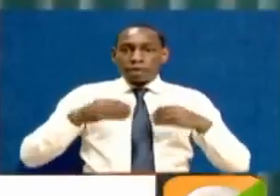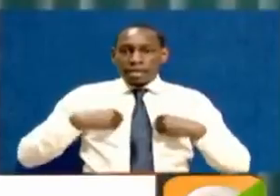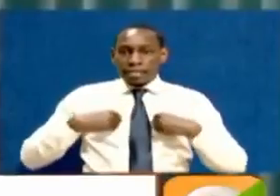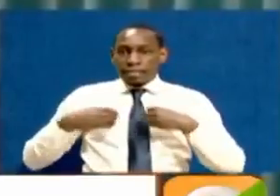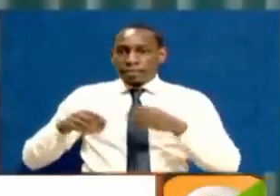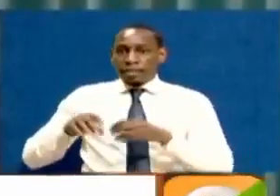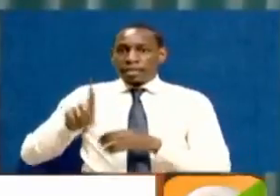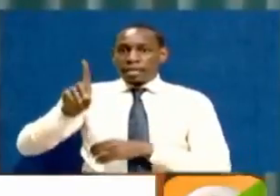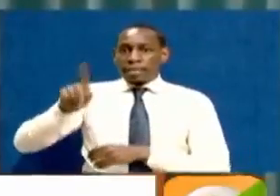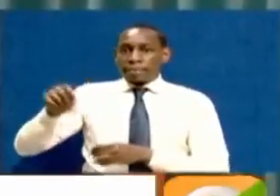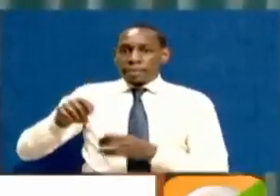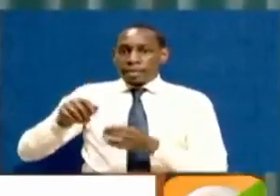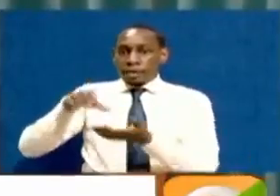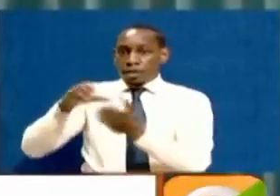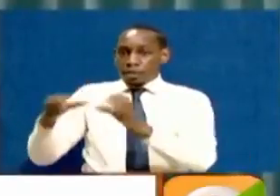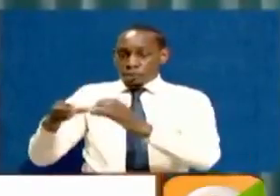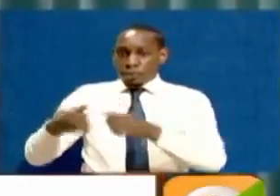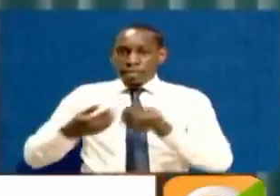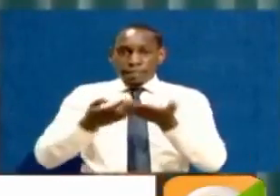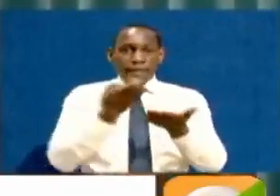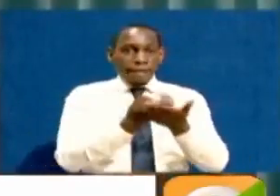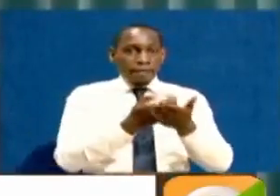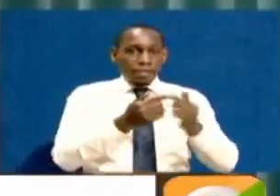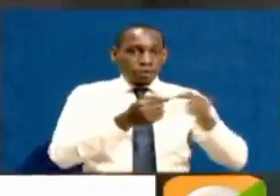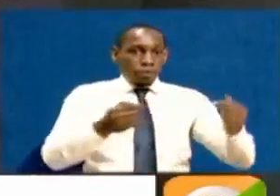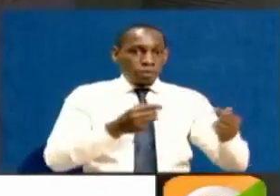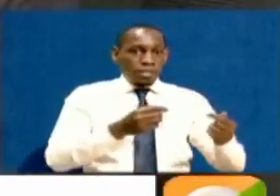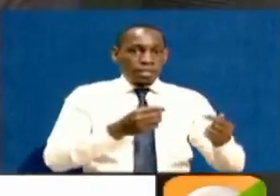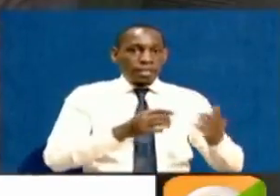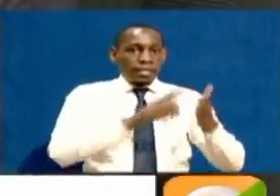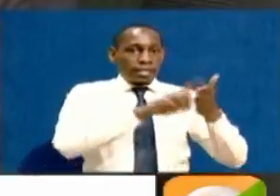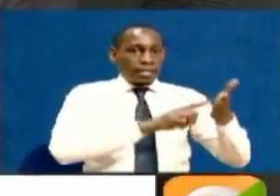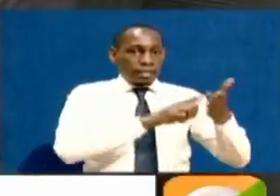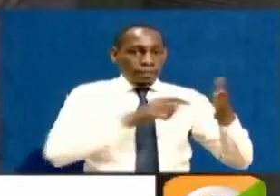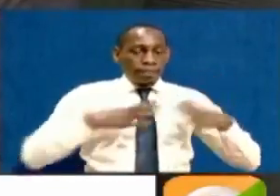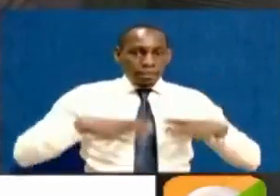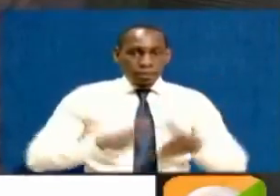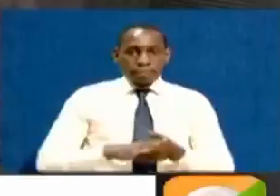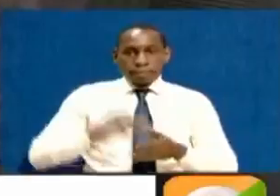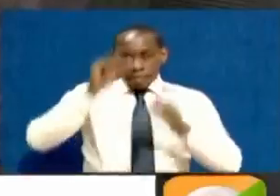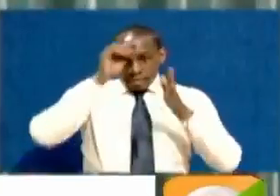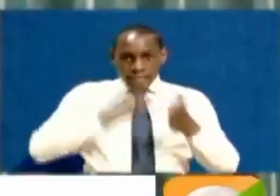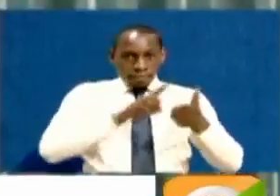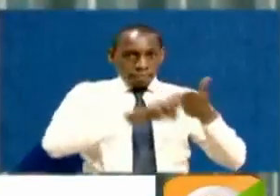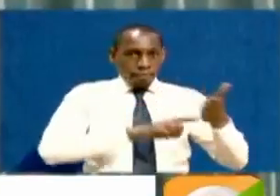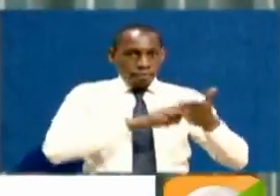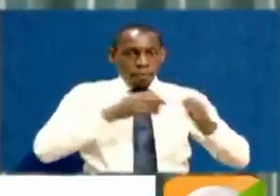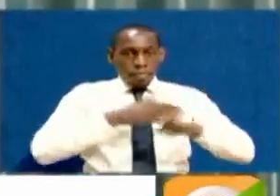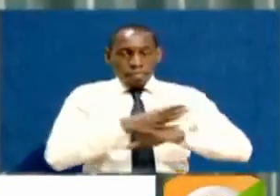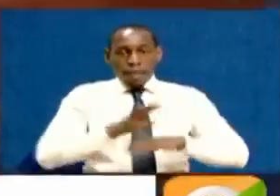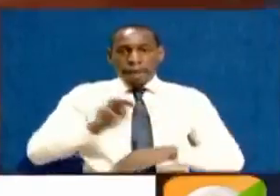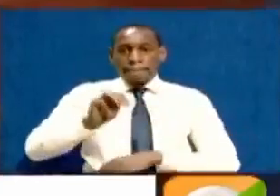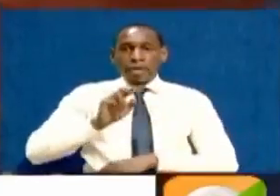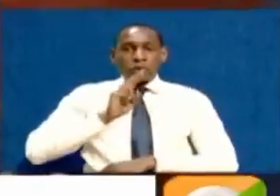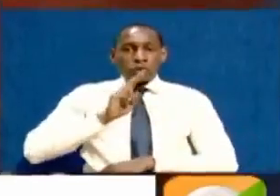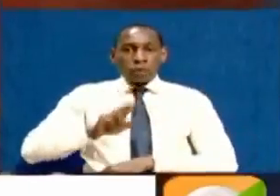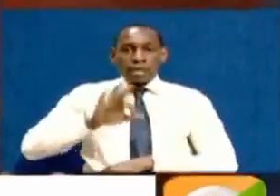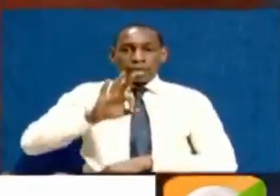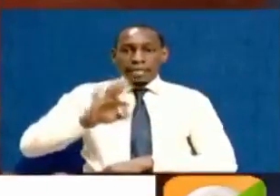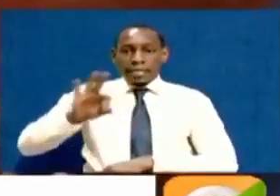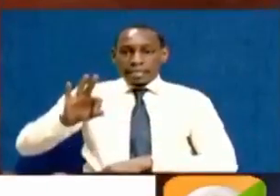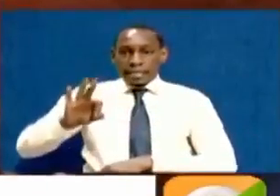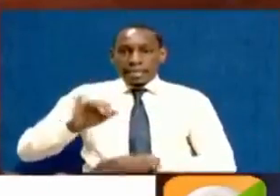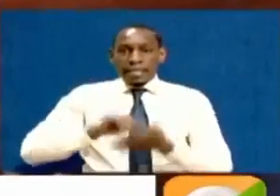wa mashtaka kutoa ushahidi wao kwa washukiwa. Gavana Korane alikabiliwa na shtaka la ufujaji wa shilingi milioni